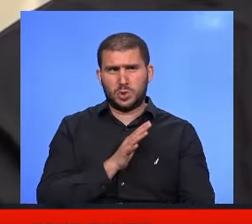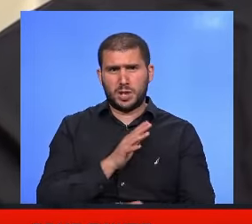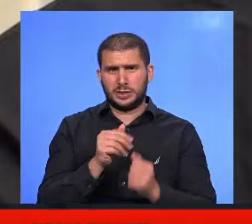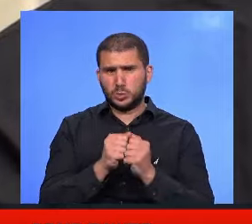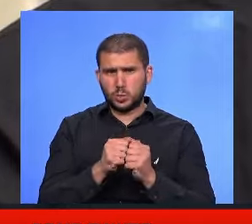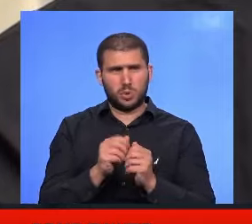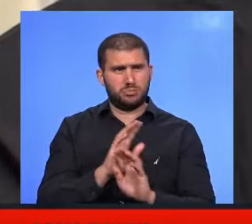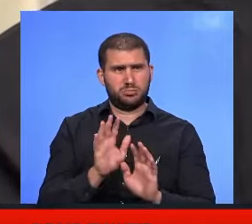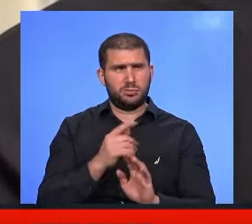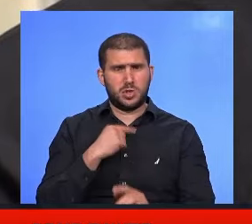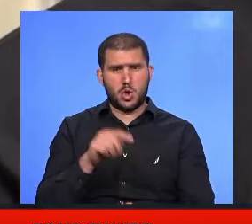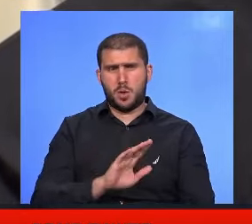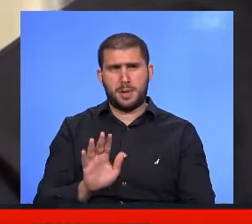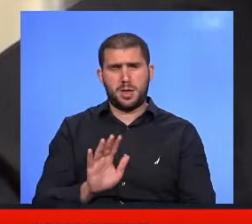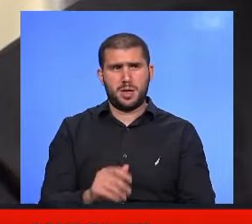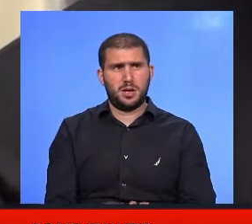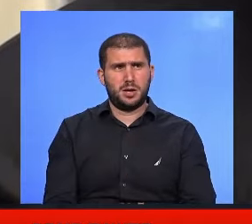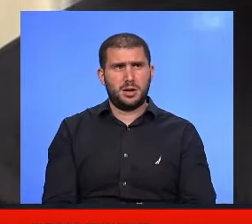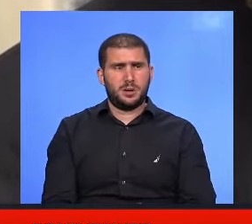עניינים, אני לא בא.